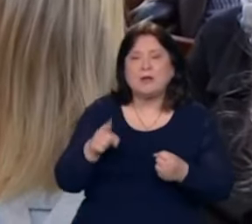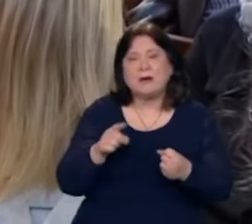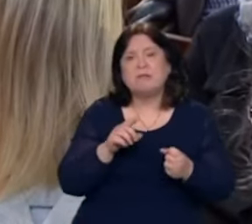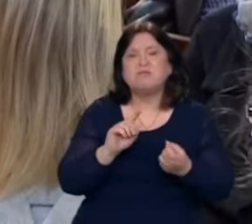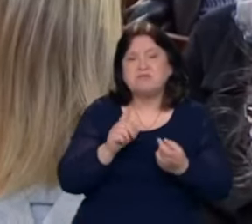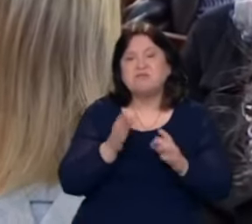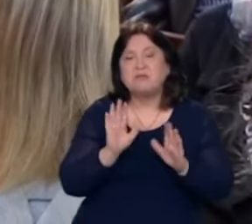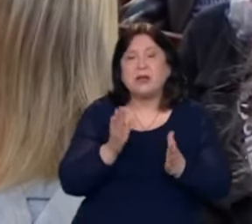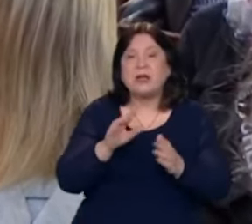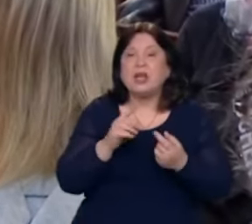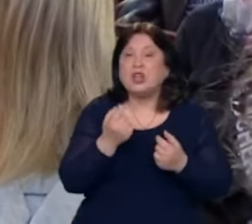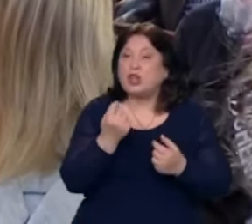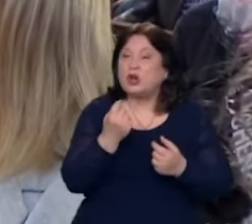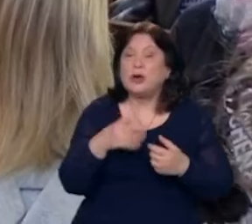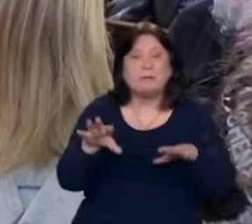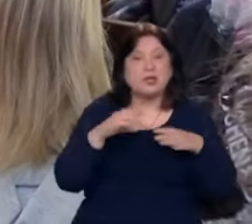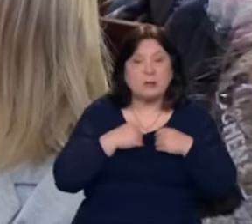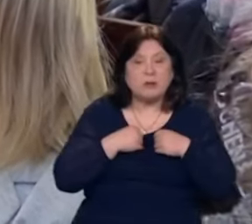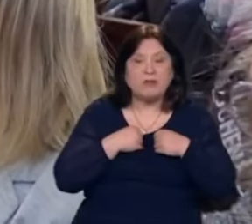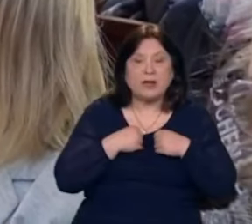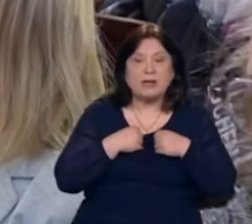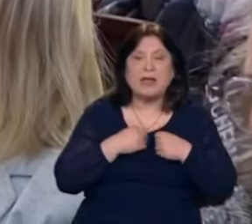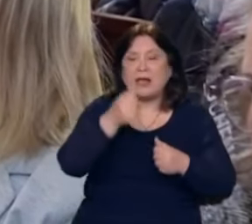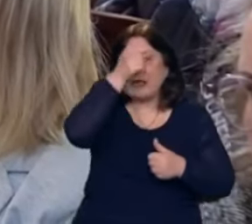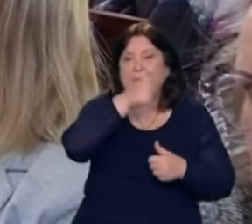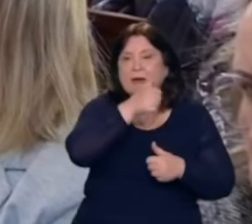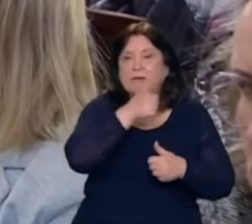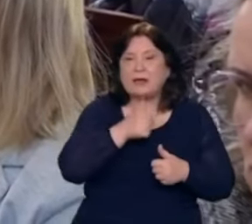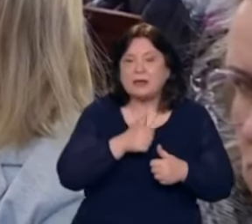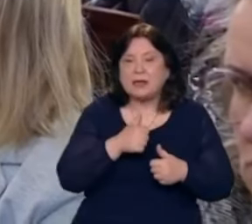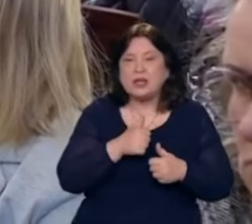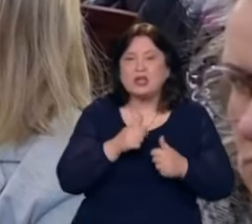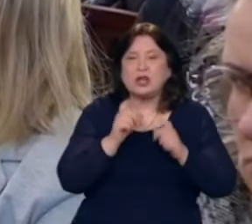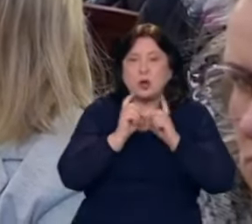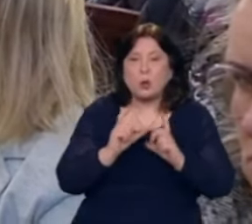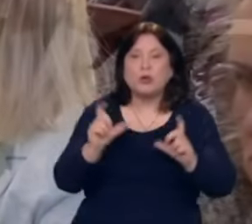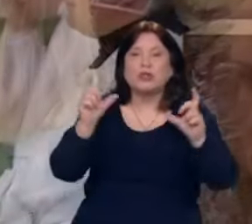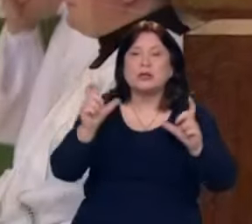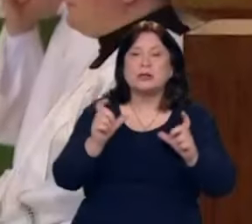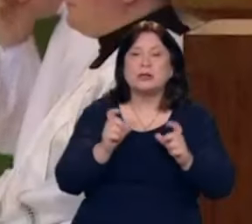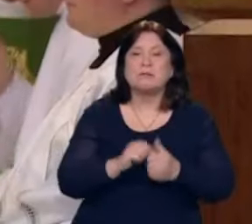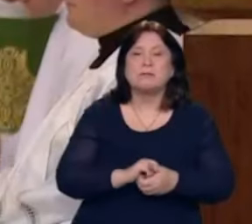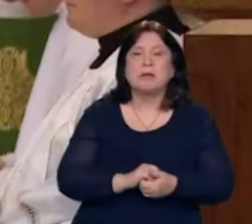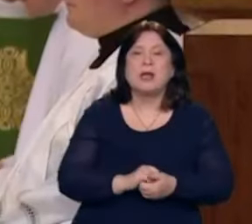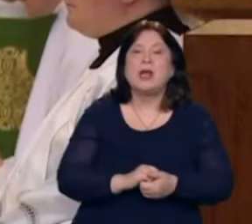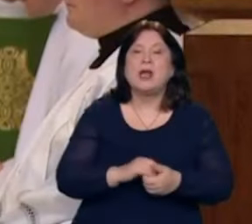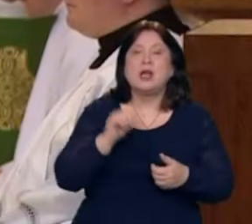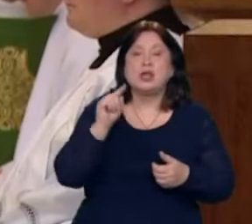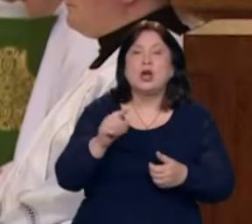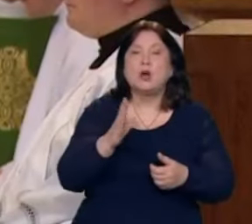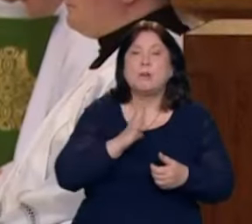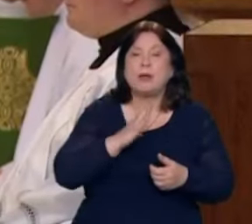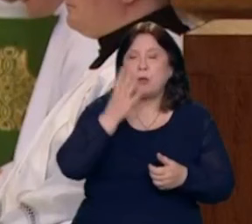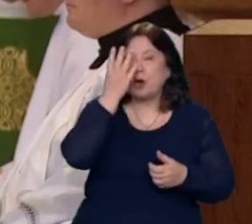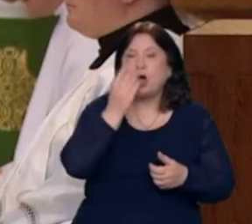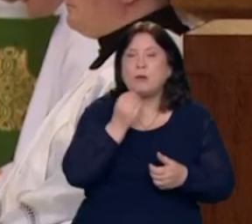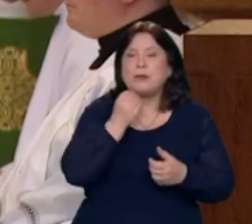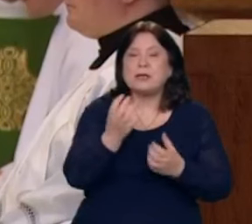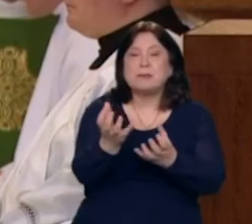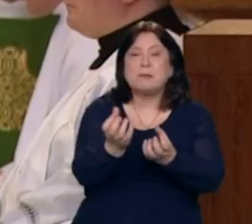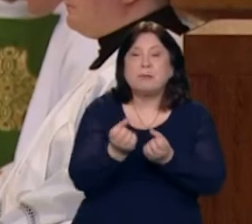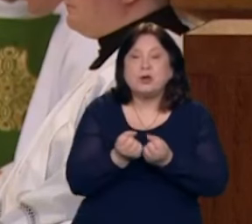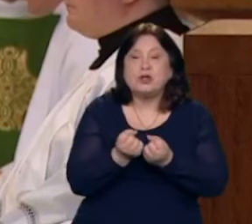sensie przyjmowanie ewangelicznego orędzia był to obraz pogy